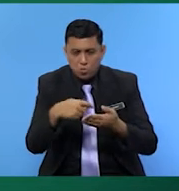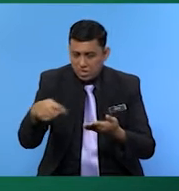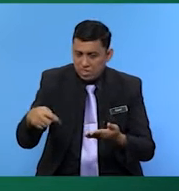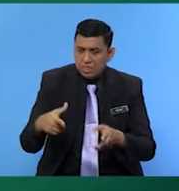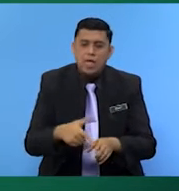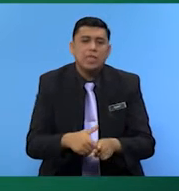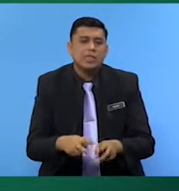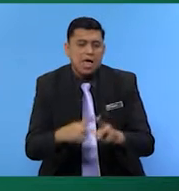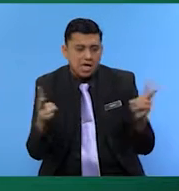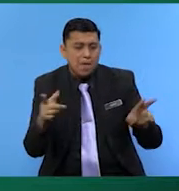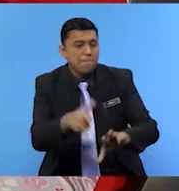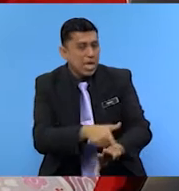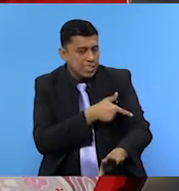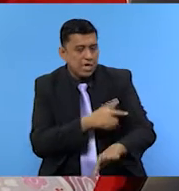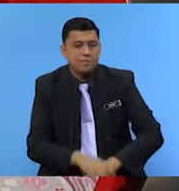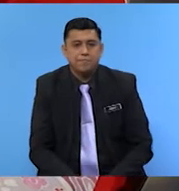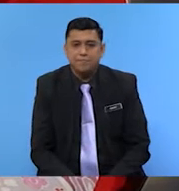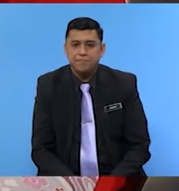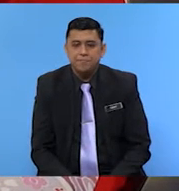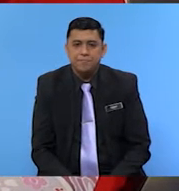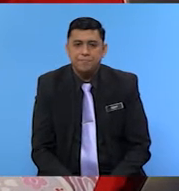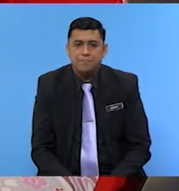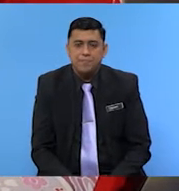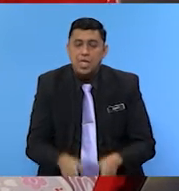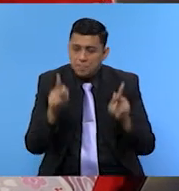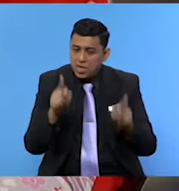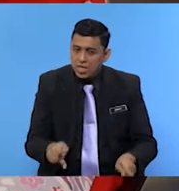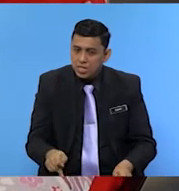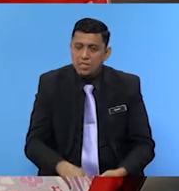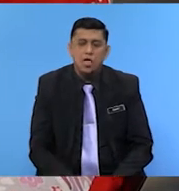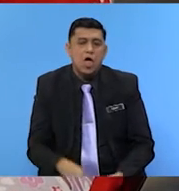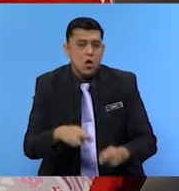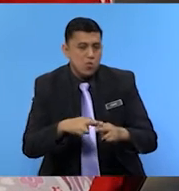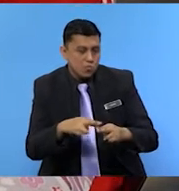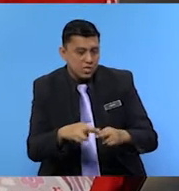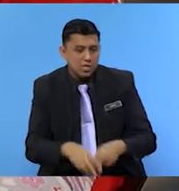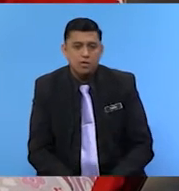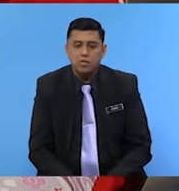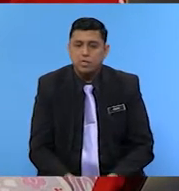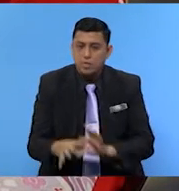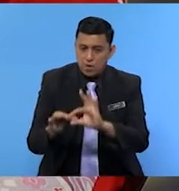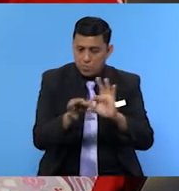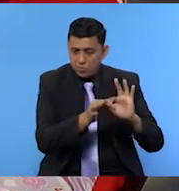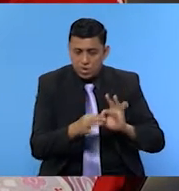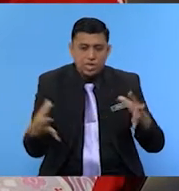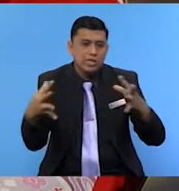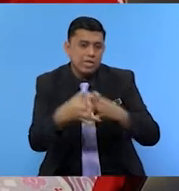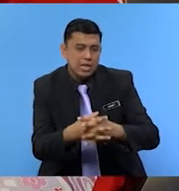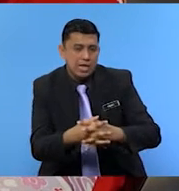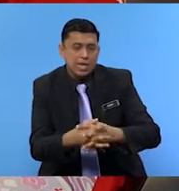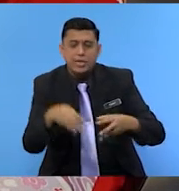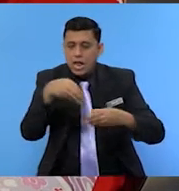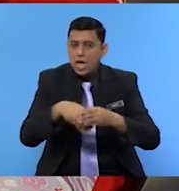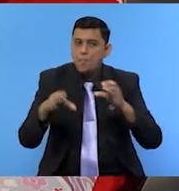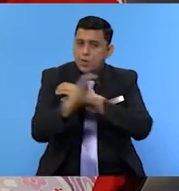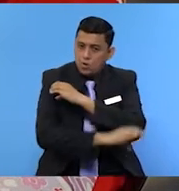terlalu panjang. Baik, terima kasih Cikgu Rosinda. Baik pelajar sekalian, sebagai rumusannya, perpaduan dan integrasi rakyat dalam sebuah